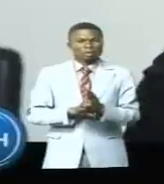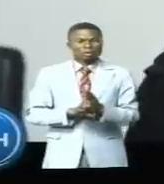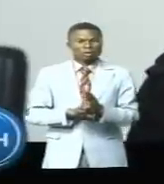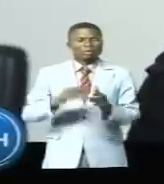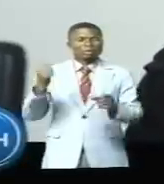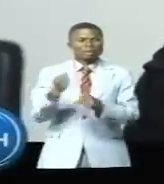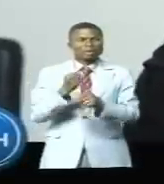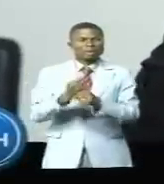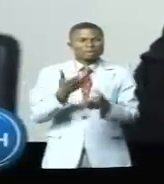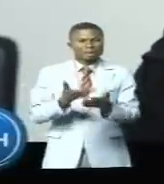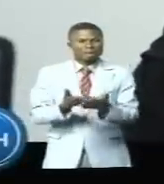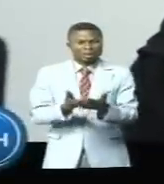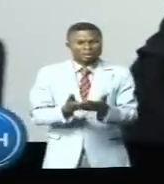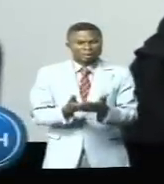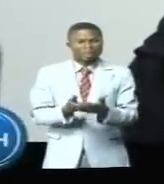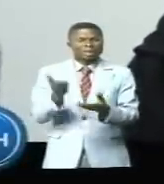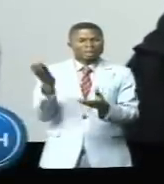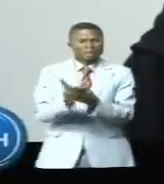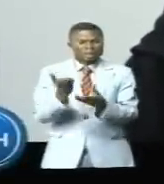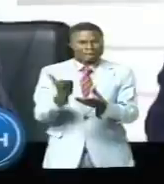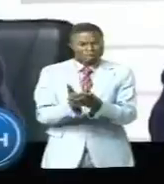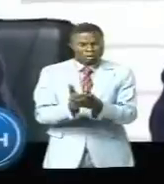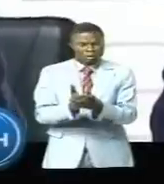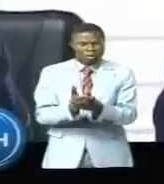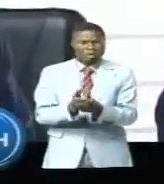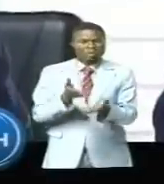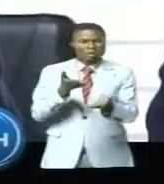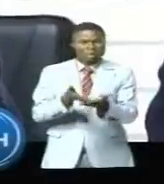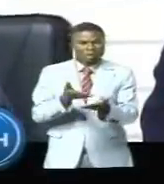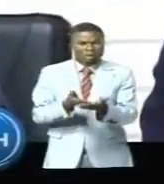délivrance d'un certificat de conformité